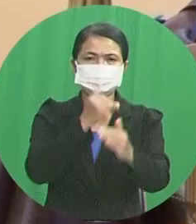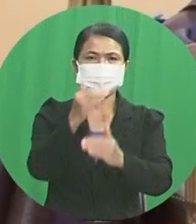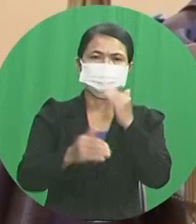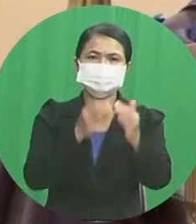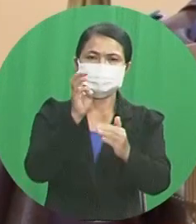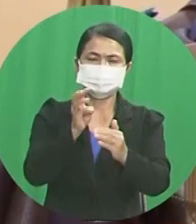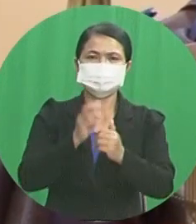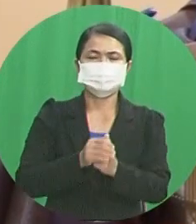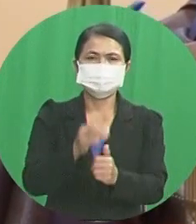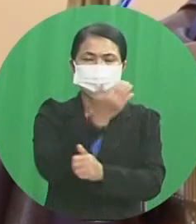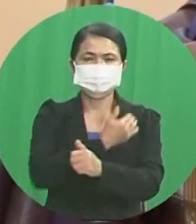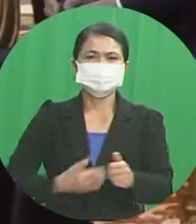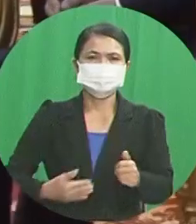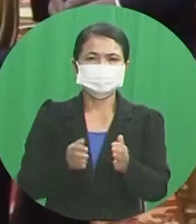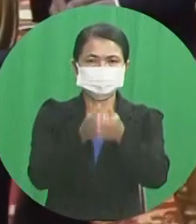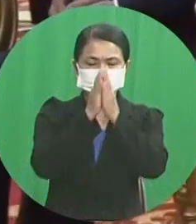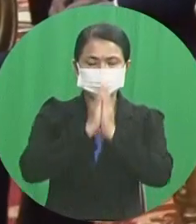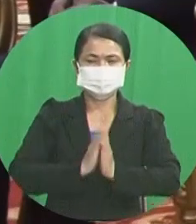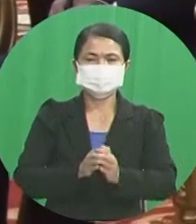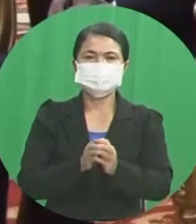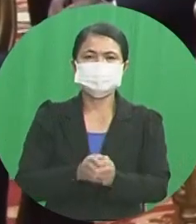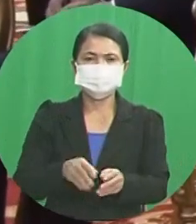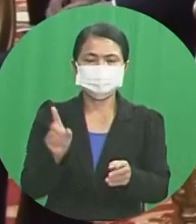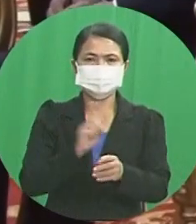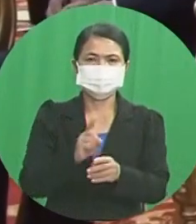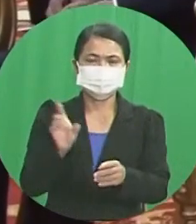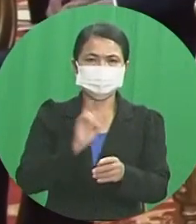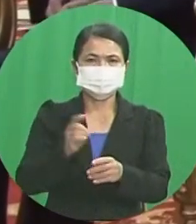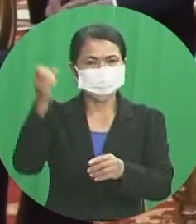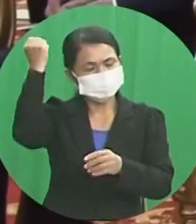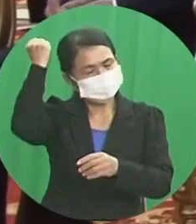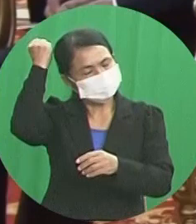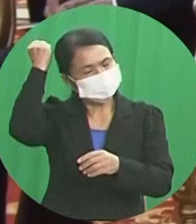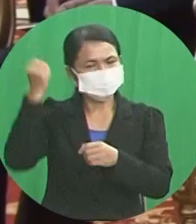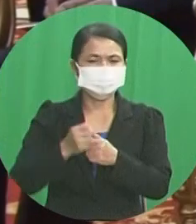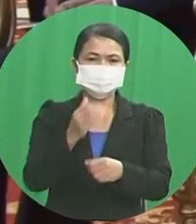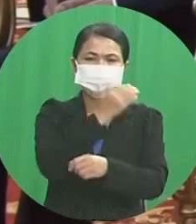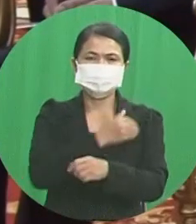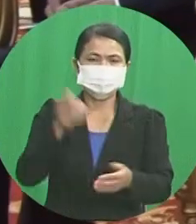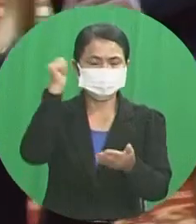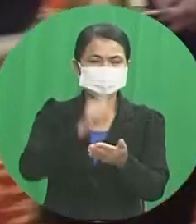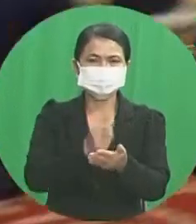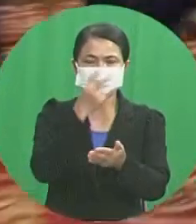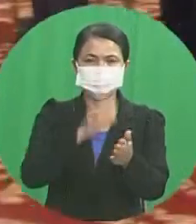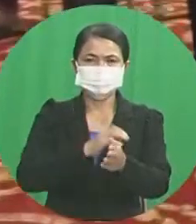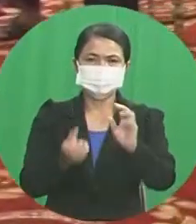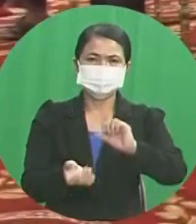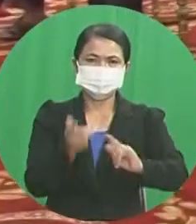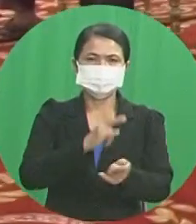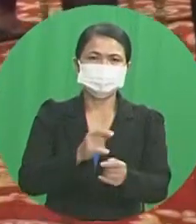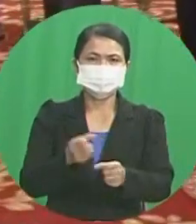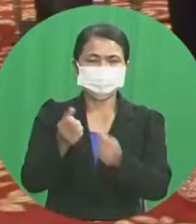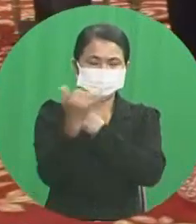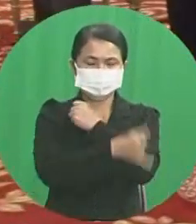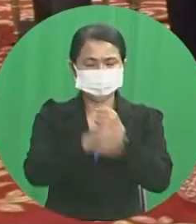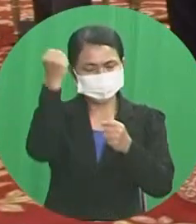តិចតួចសម្ដេចសូមជូនពរឲ្យសាធារណរដ្ឋប្រជាធិបតេយ្យប្រជាមានិតឡាវសម្ដេចបាននៅចក្ខុវិស័យប្រែក្លាយប្រទេសឡាវជាប្រ